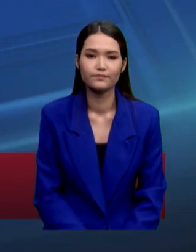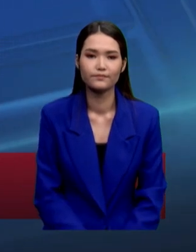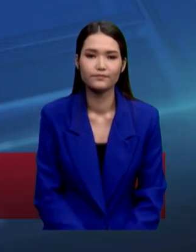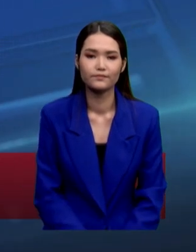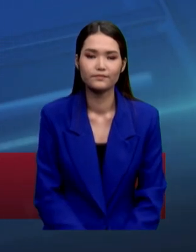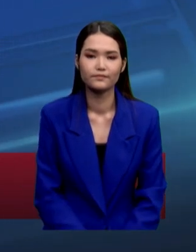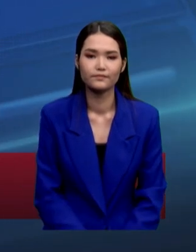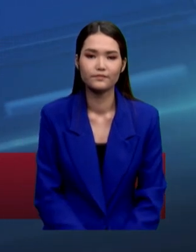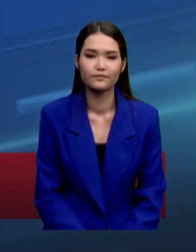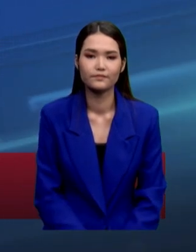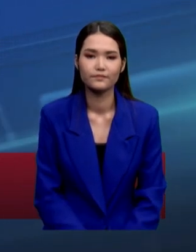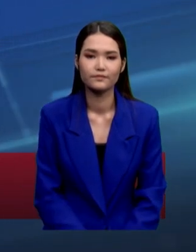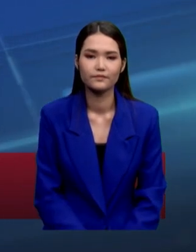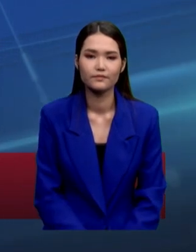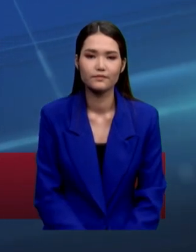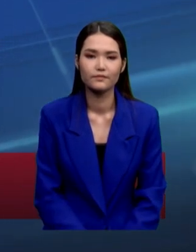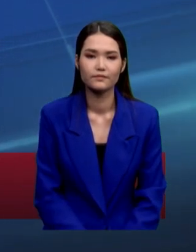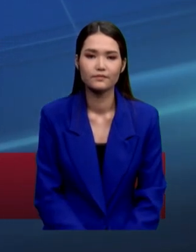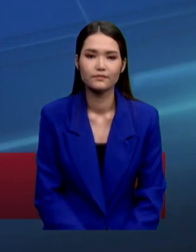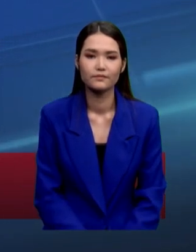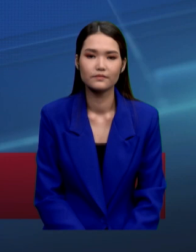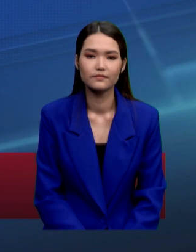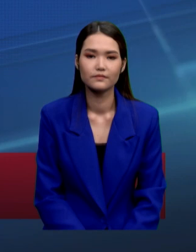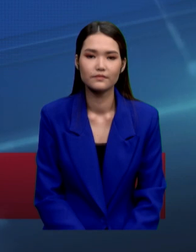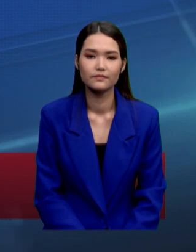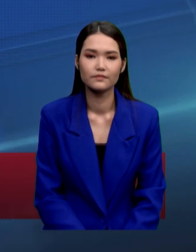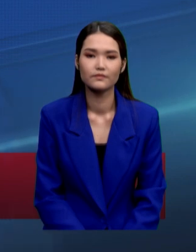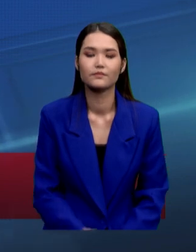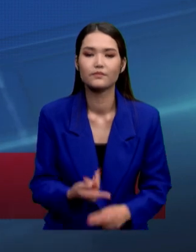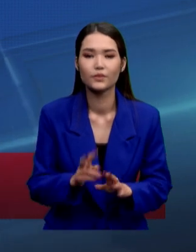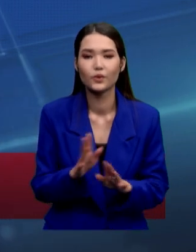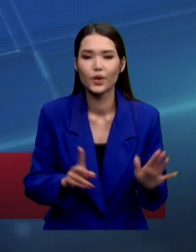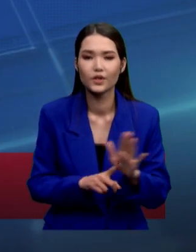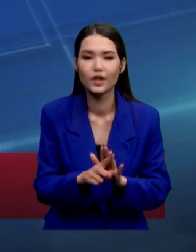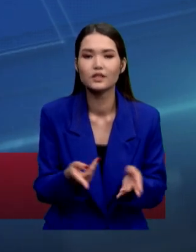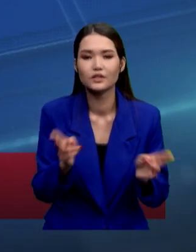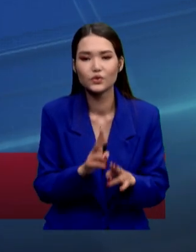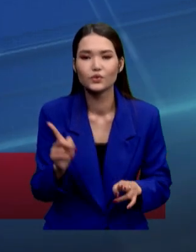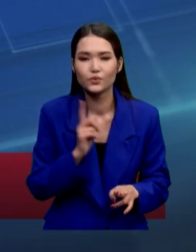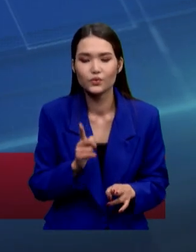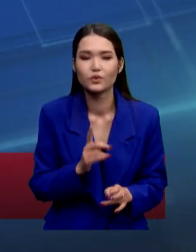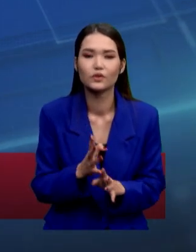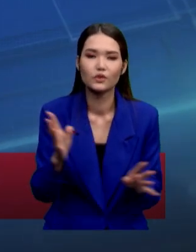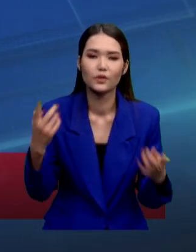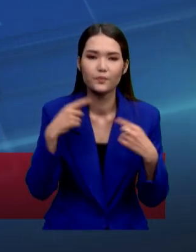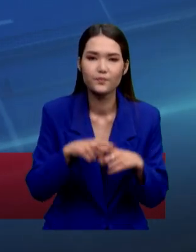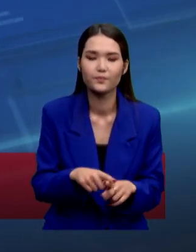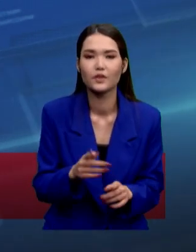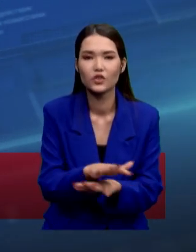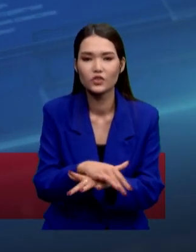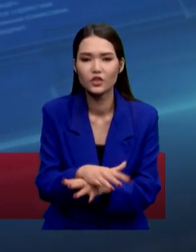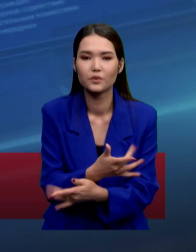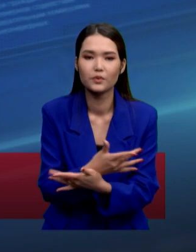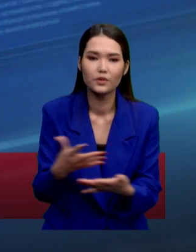Поэтому будет черепашка-ниндзя будет голосовать. И это только начало представления. Люди, переодеты в героев черепашек-ниндзя, словно